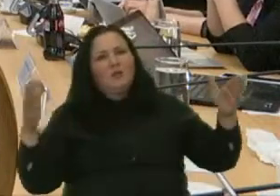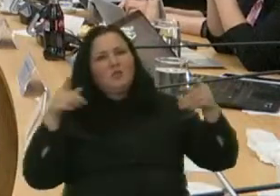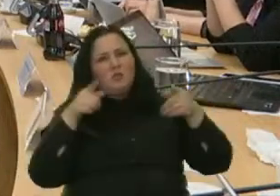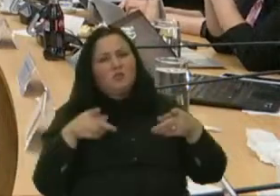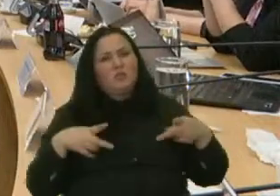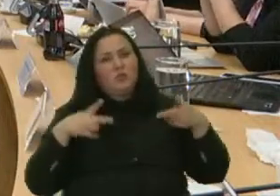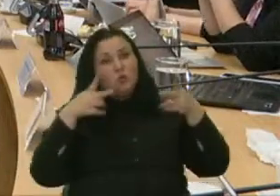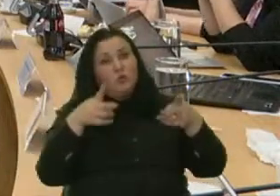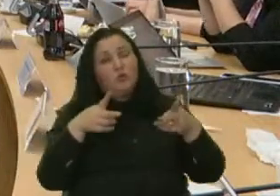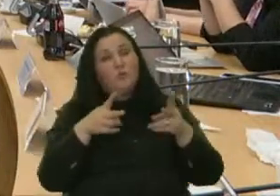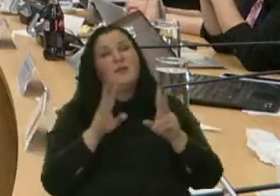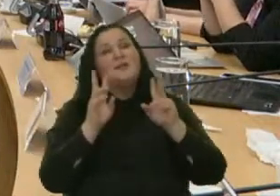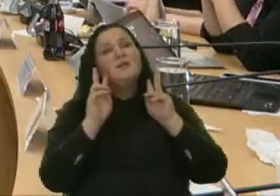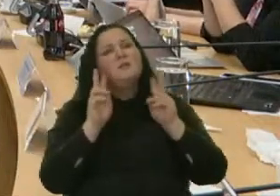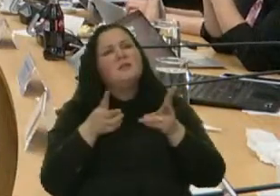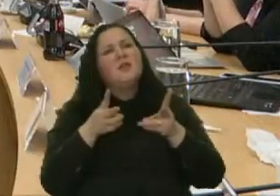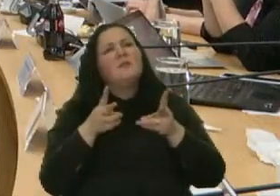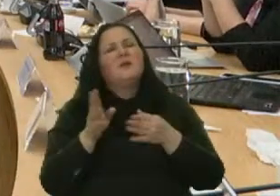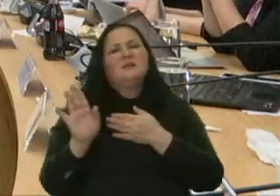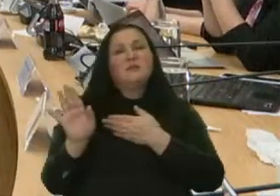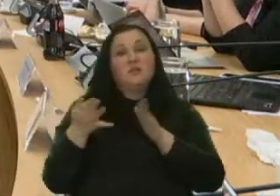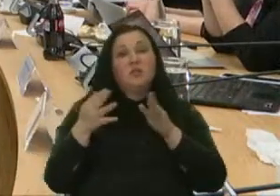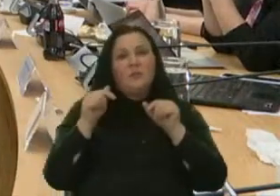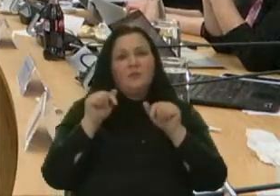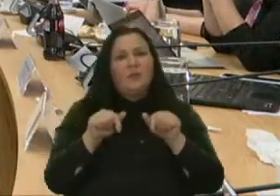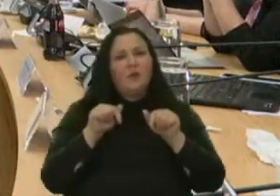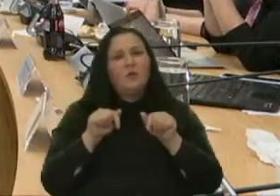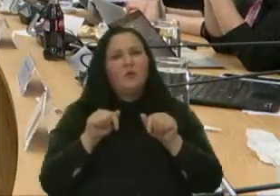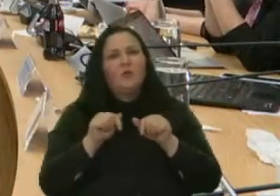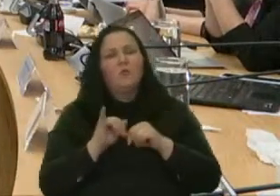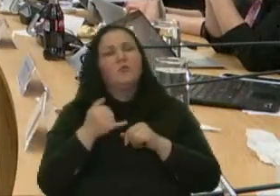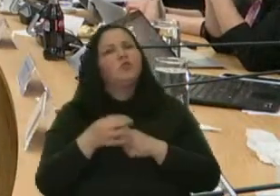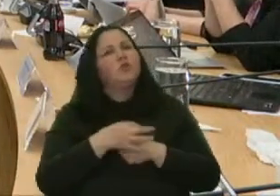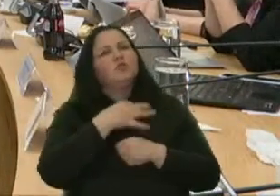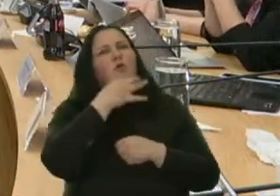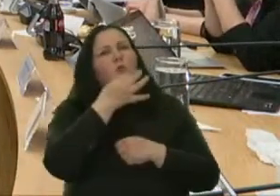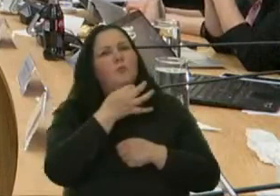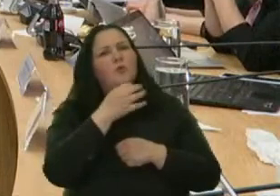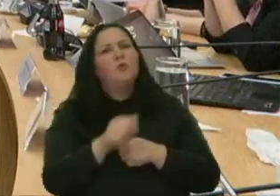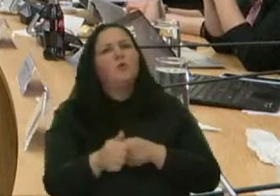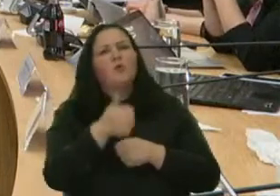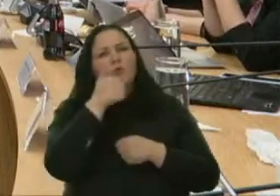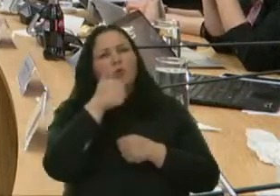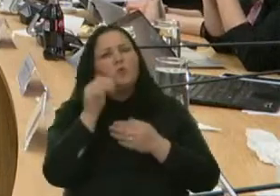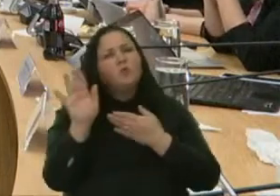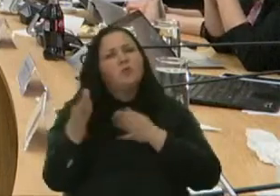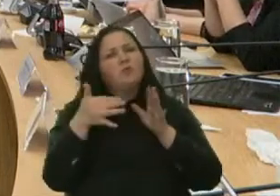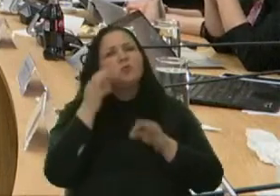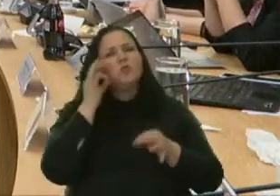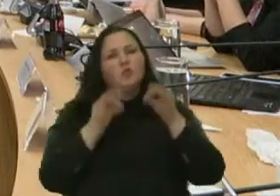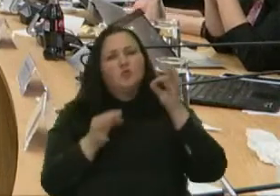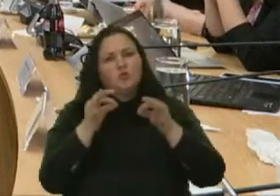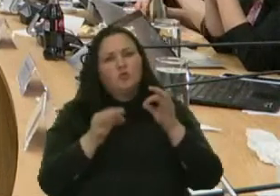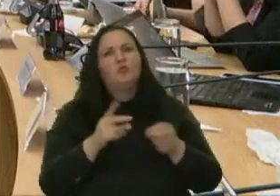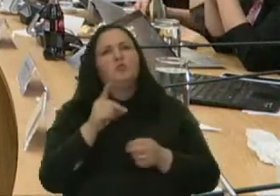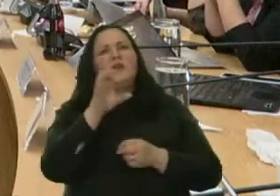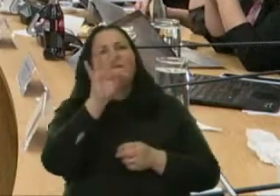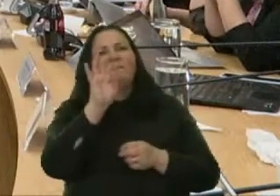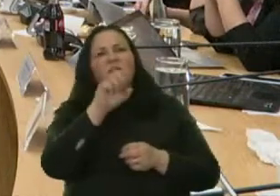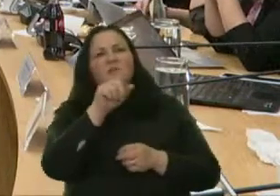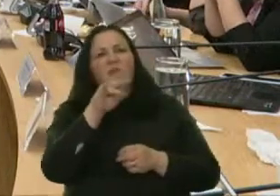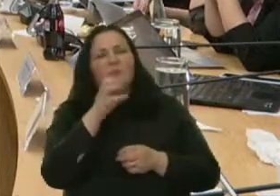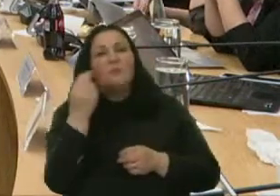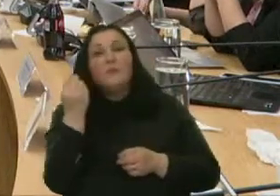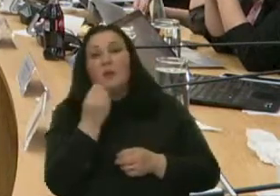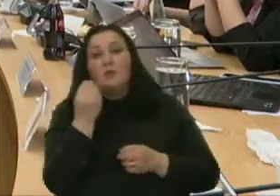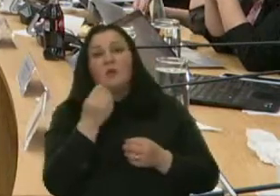drum Deci trebuie să începem încă de acum și vom propune tot așa un începerea unui studiu de fezabilitate pentru